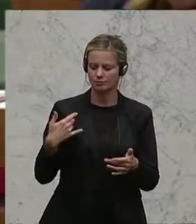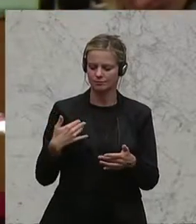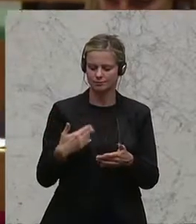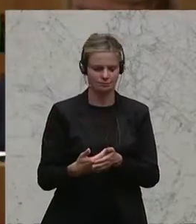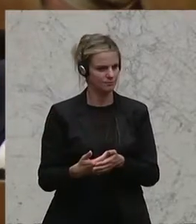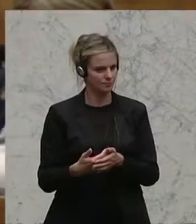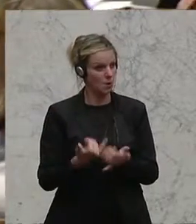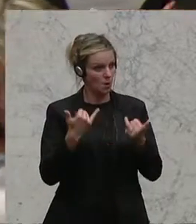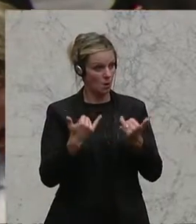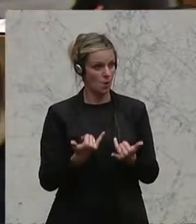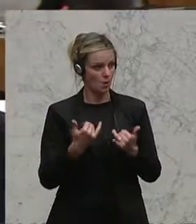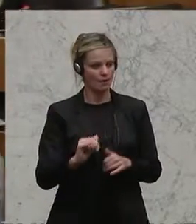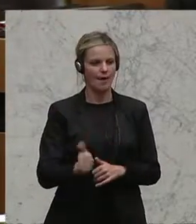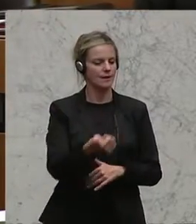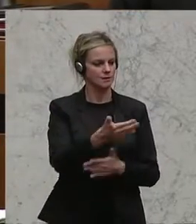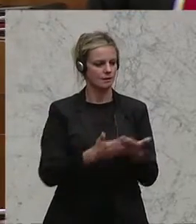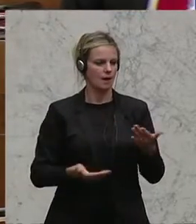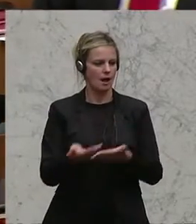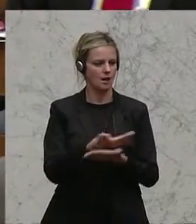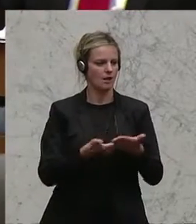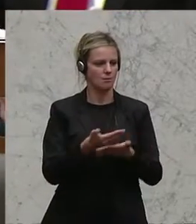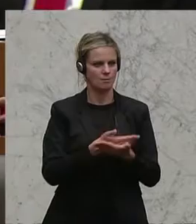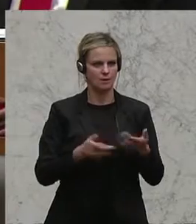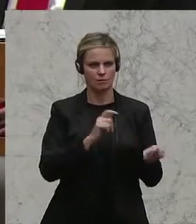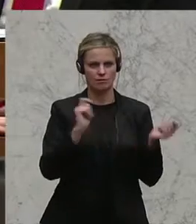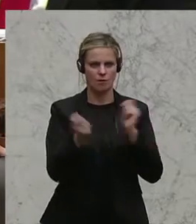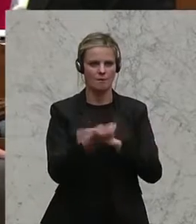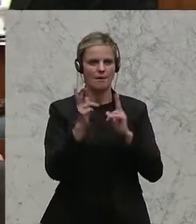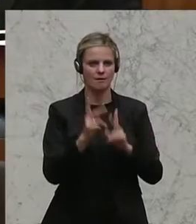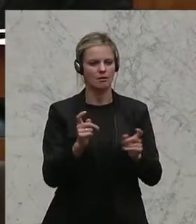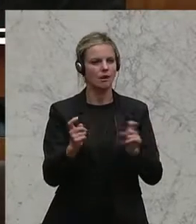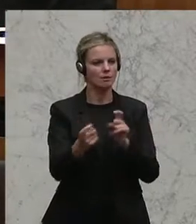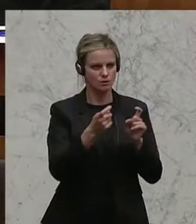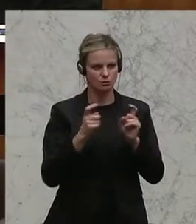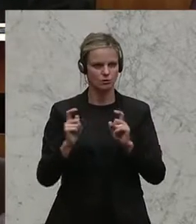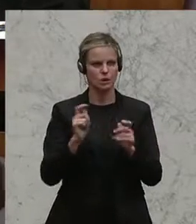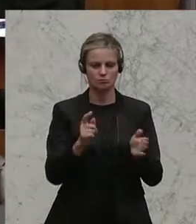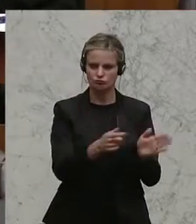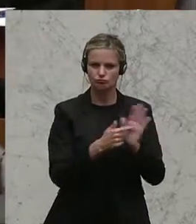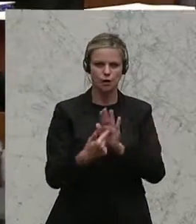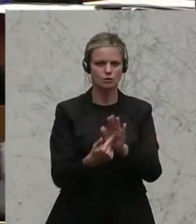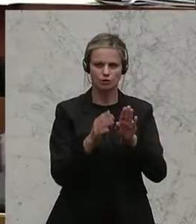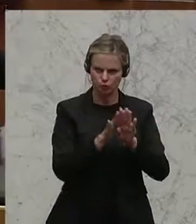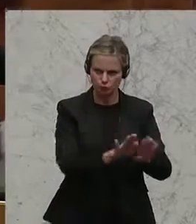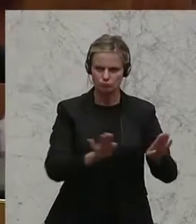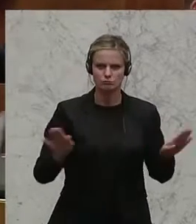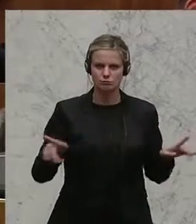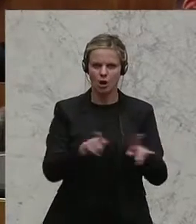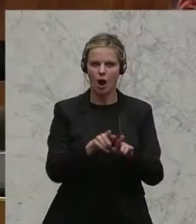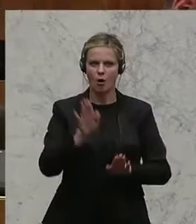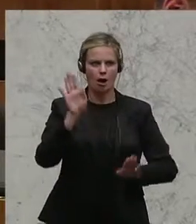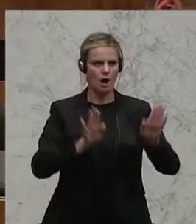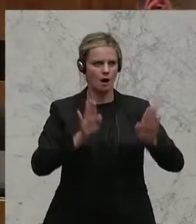den ersten Teil der Bildungsreform diskutieren, präsentieren und auch abstimmen können.